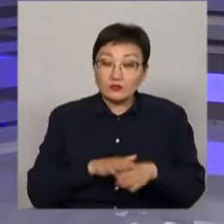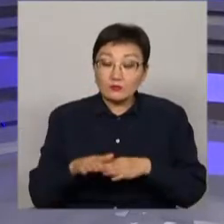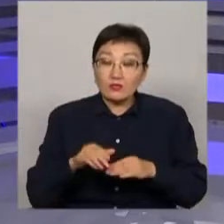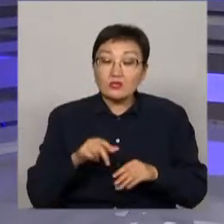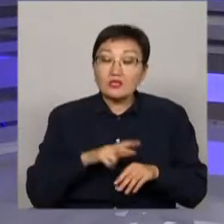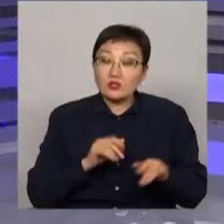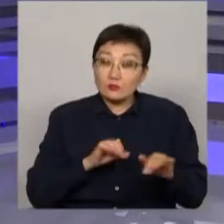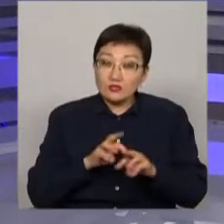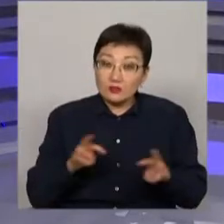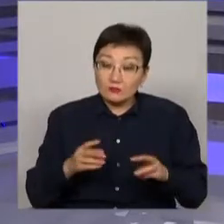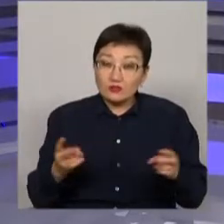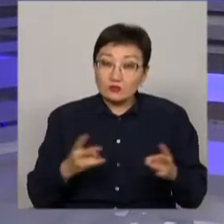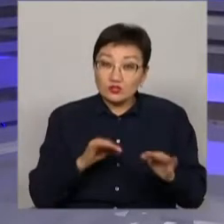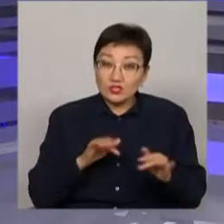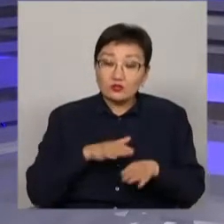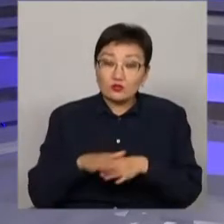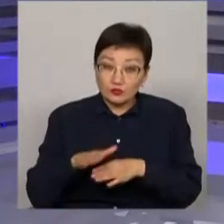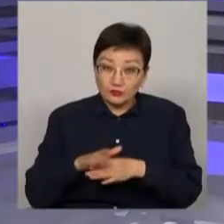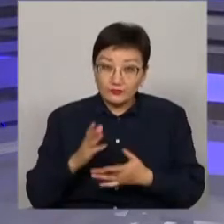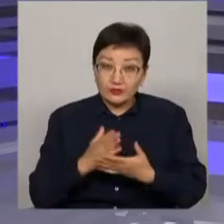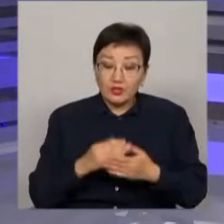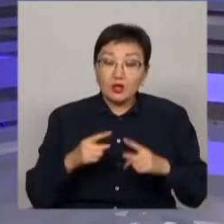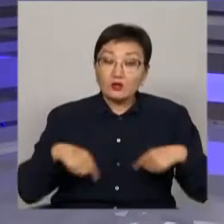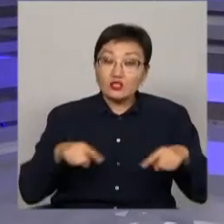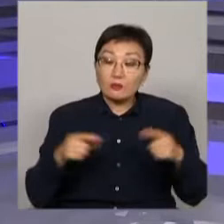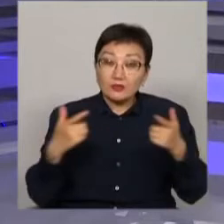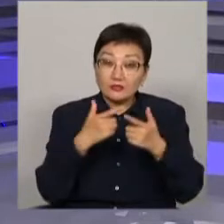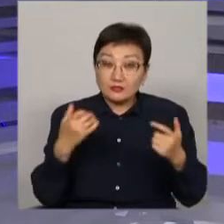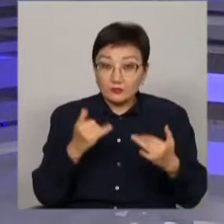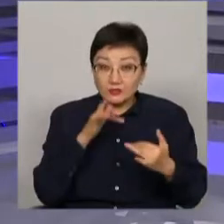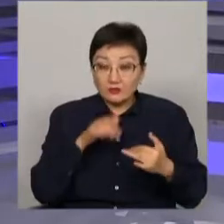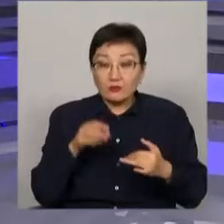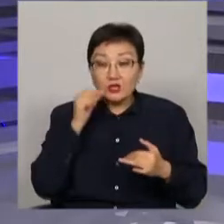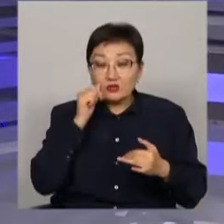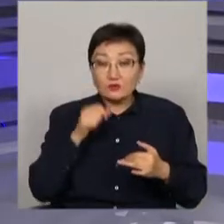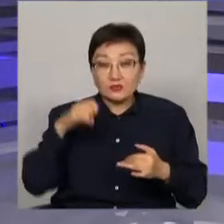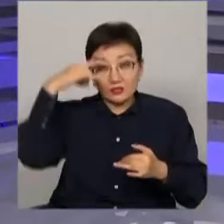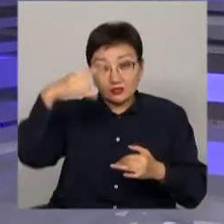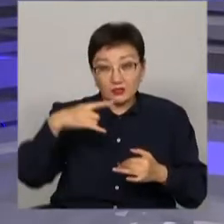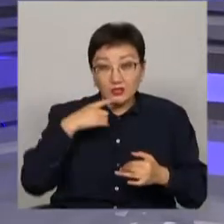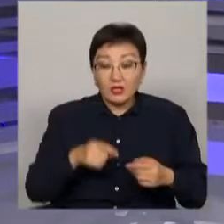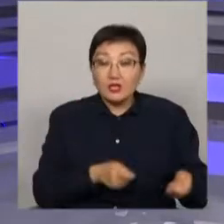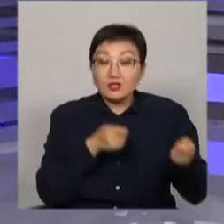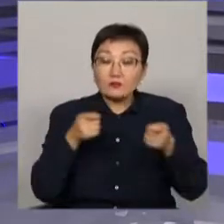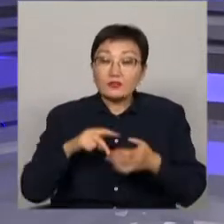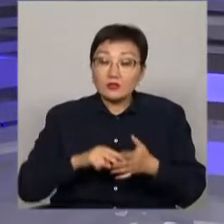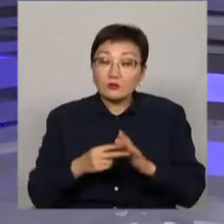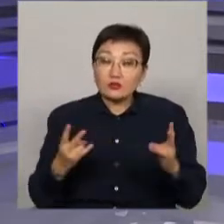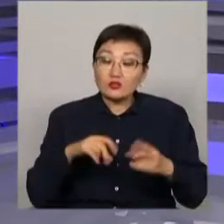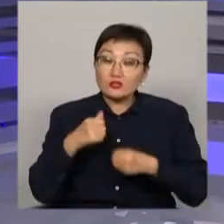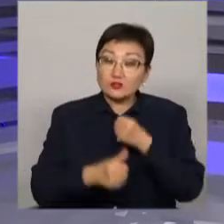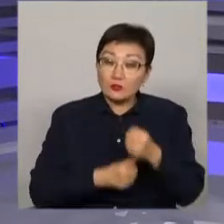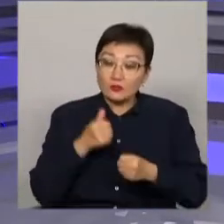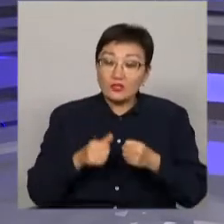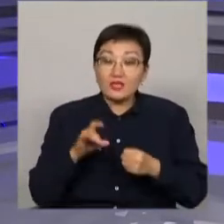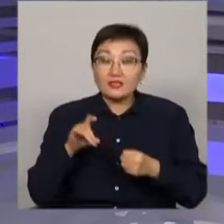істер министрлігі тиісті шаралар жасап жатыр. Ведомствоның мәліметінше қазір азаматты елге алдыру мақсатында қажетті материалдар